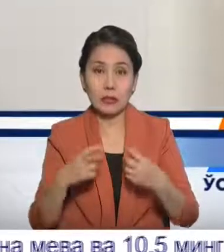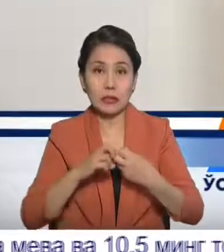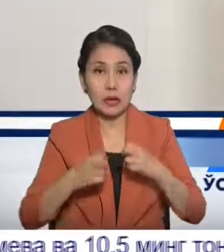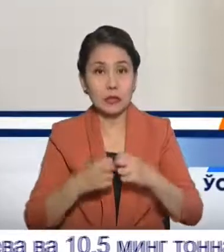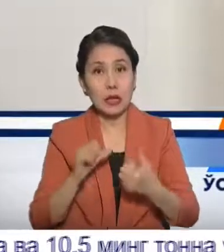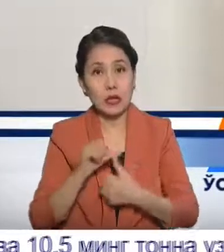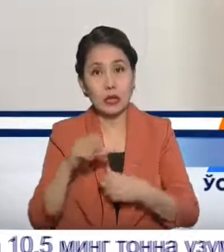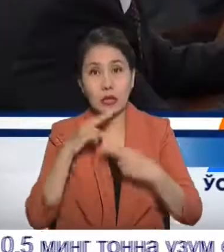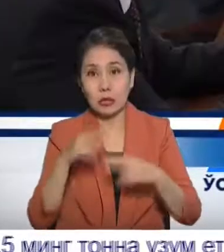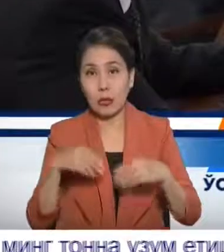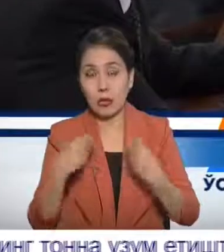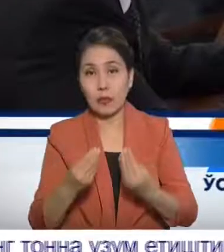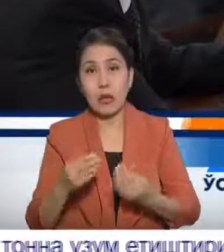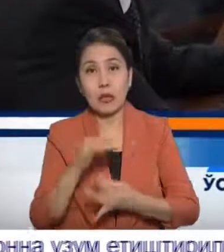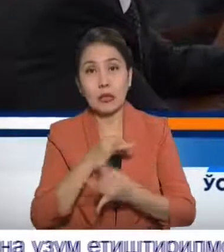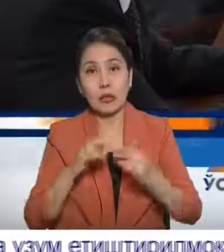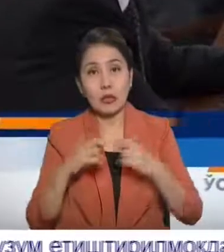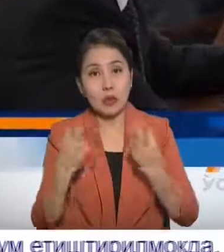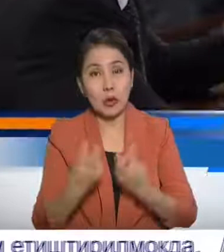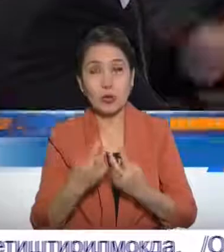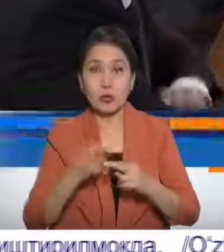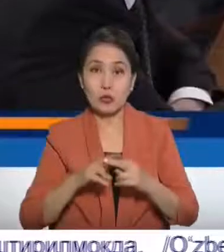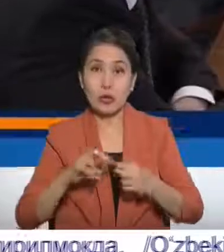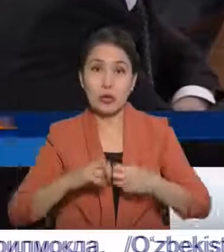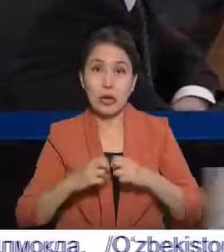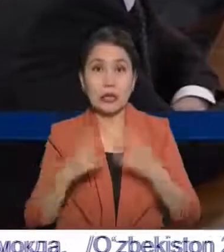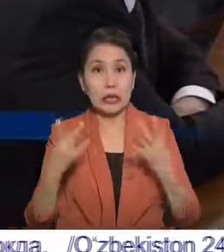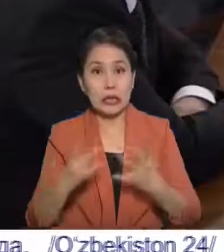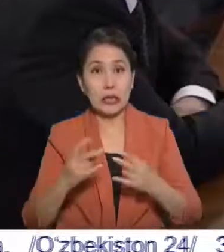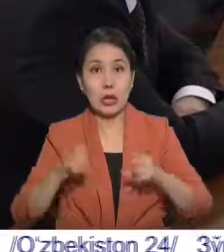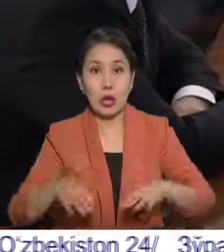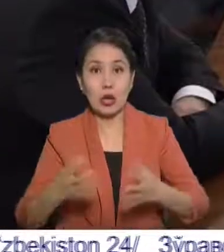alohida e'tibor qaratildi. Davra suhbati yakunida ushbu masala yuzasidan tegishli qaror qabul qilindi.